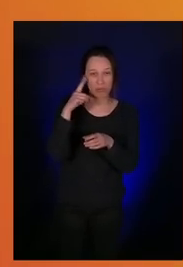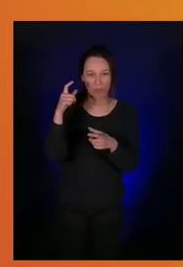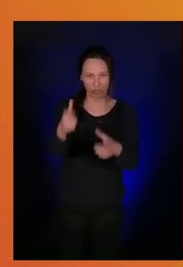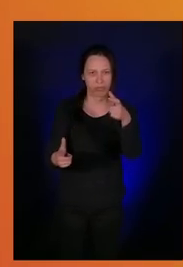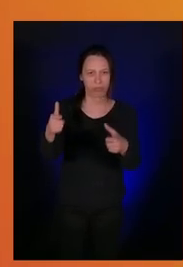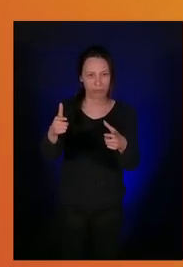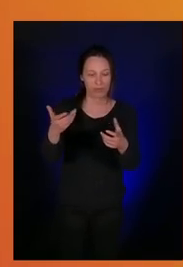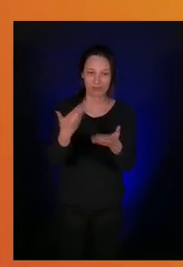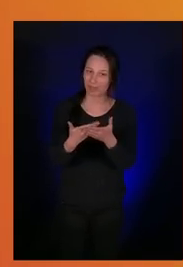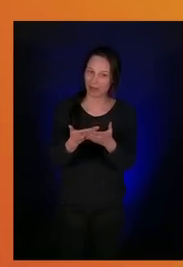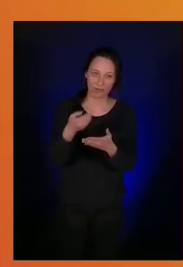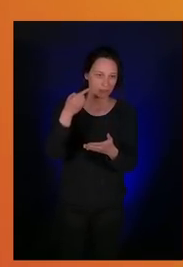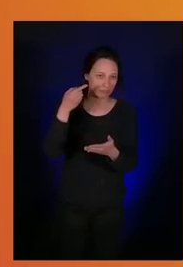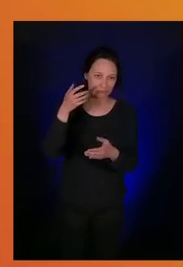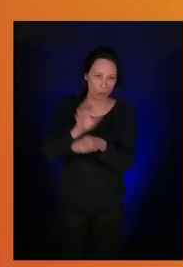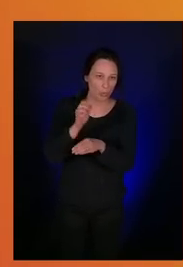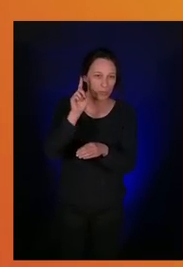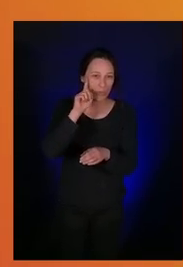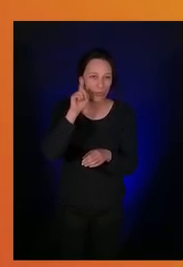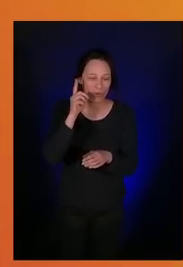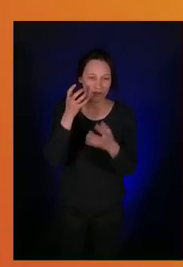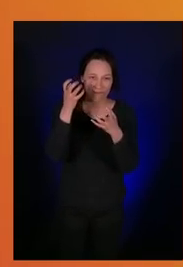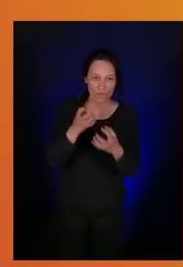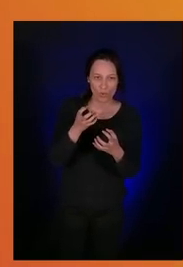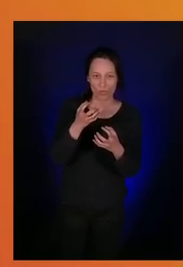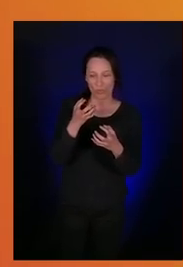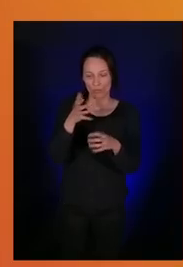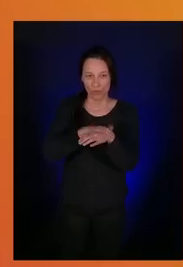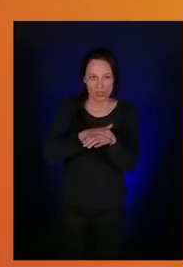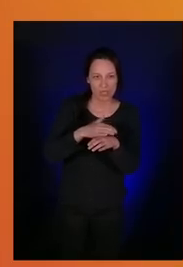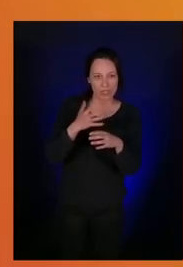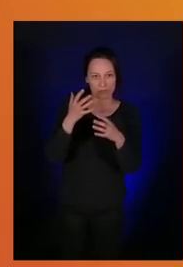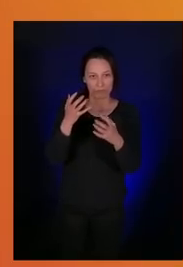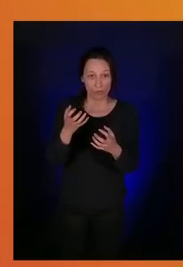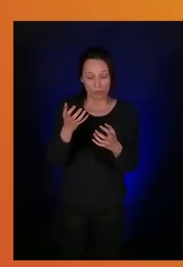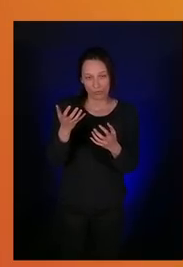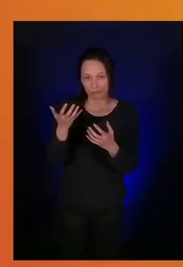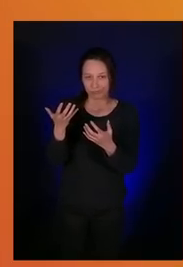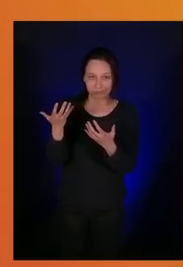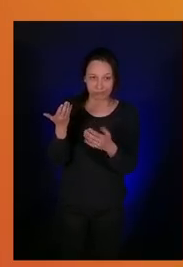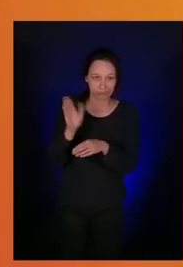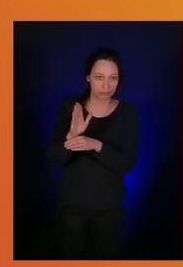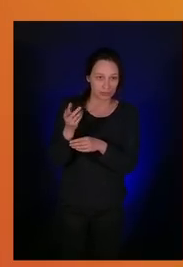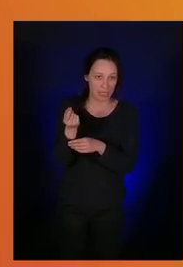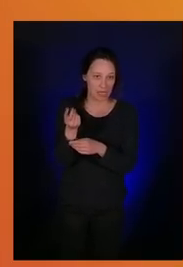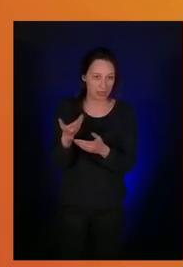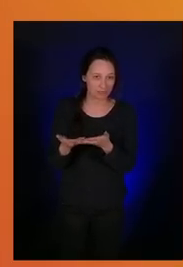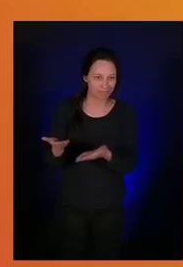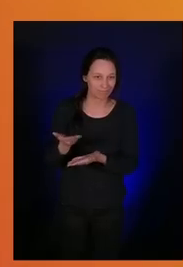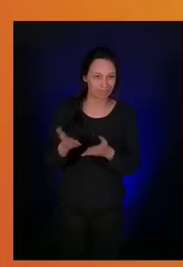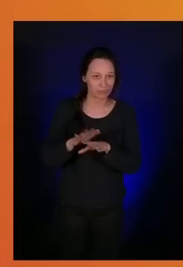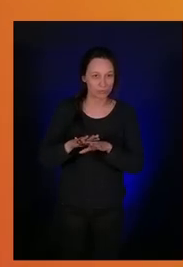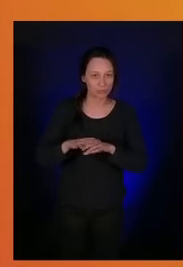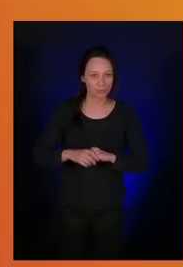politique et il est lié au vote qu'on a sur les bilans d'activité. Voilà, je vous remercie. Merci. On passe au